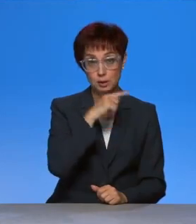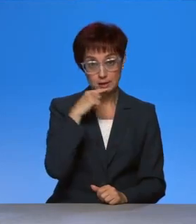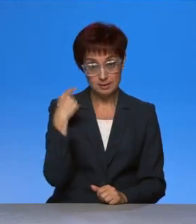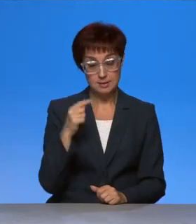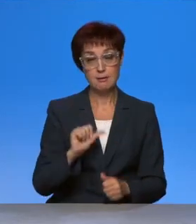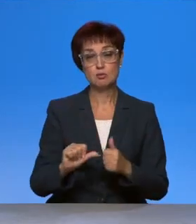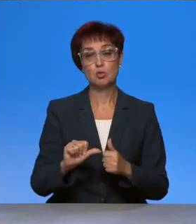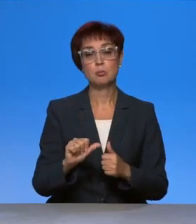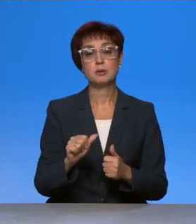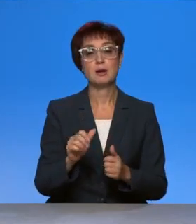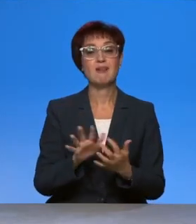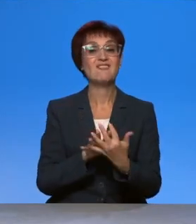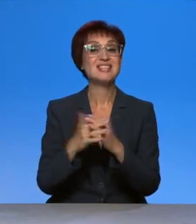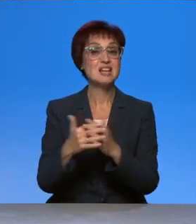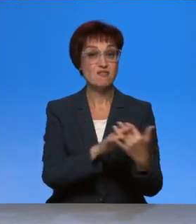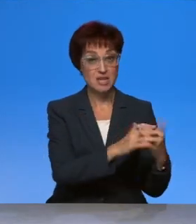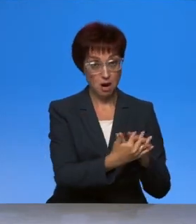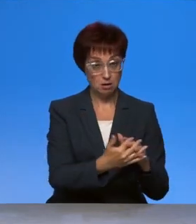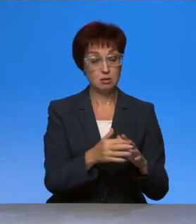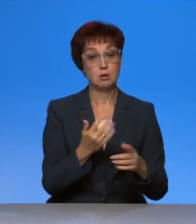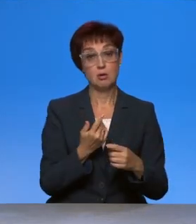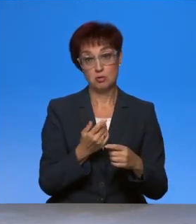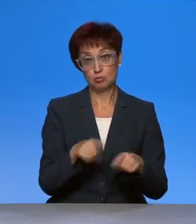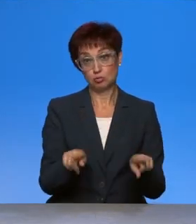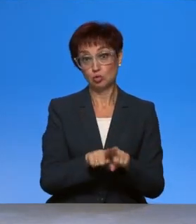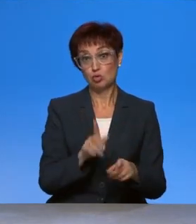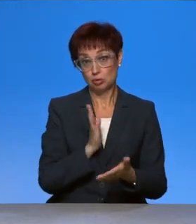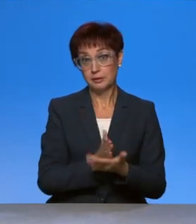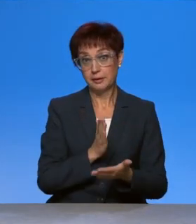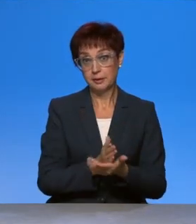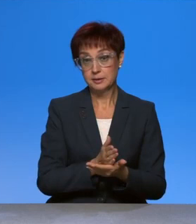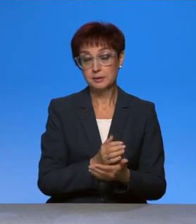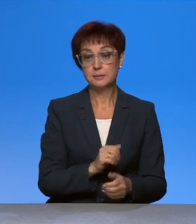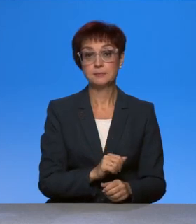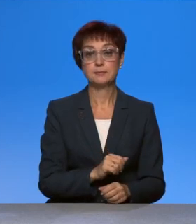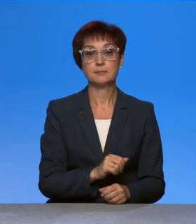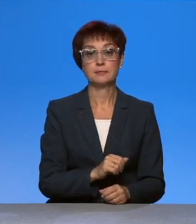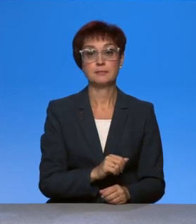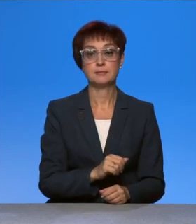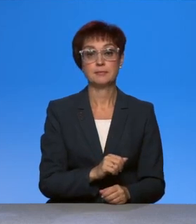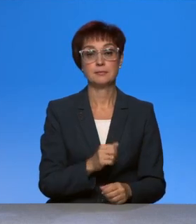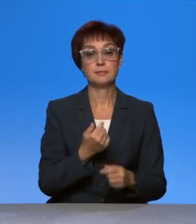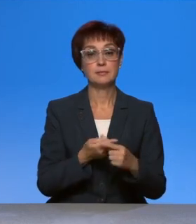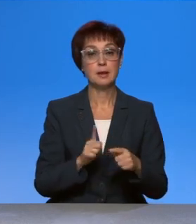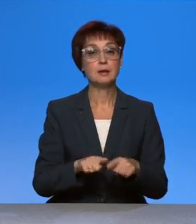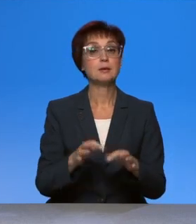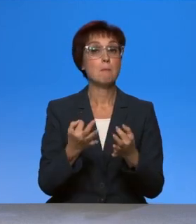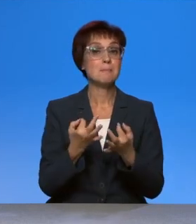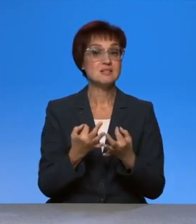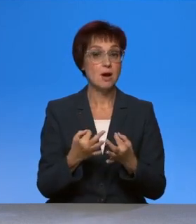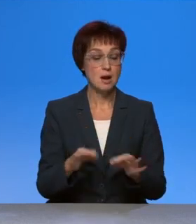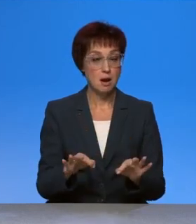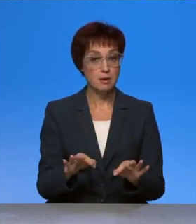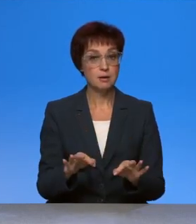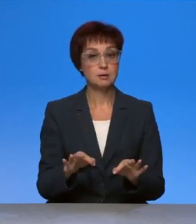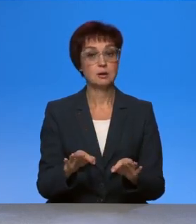регионах, не в деревнях, я прошу прощения, не в городе. И это позволяет еще... Они очень держатся за